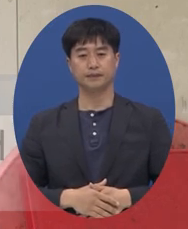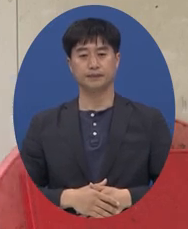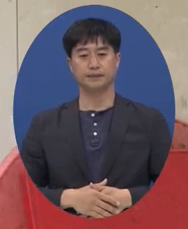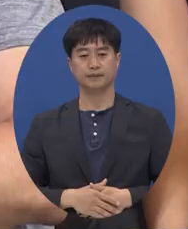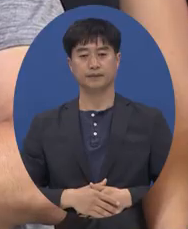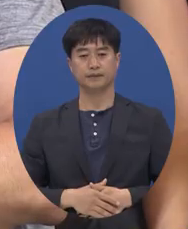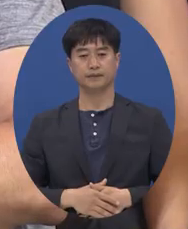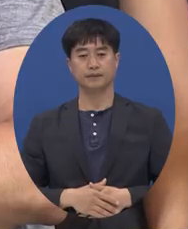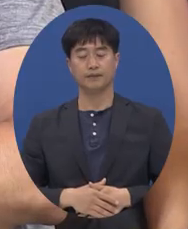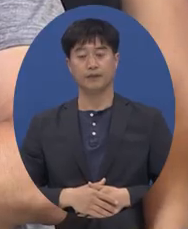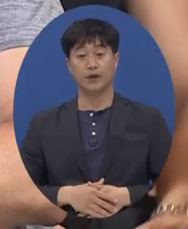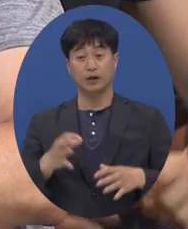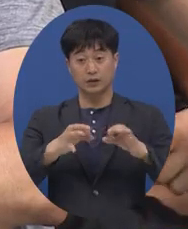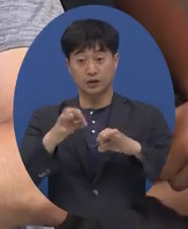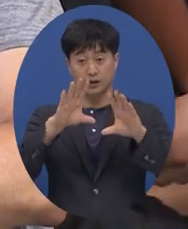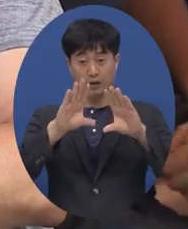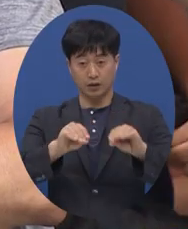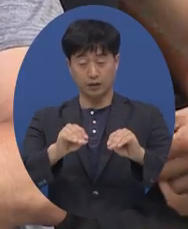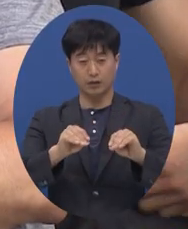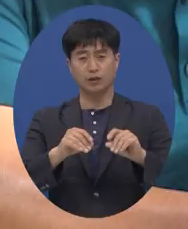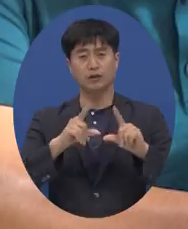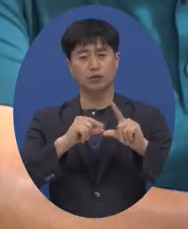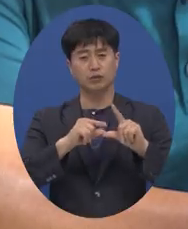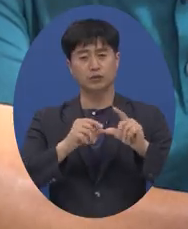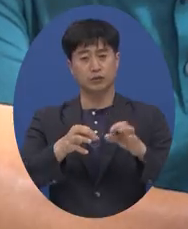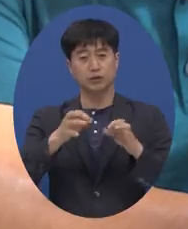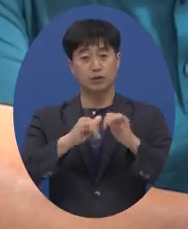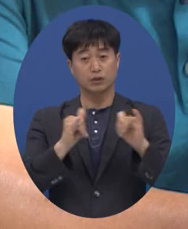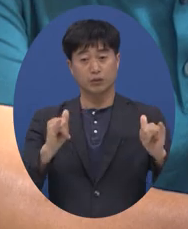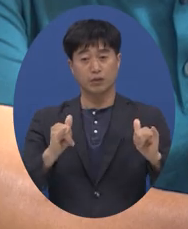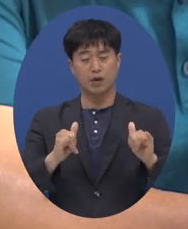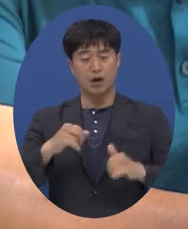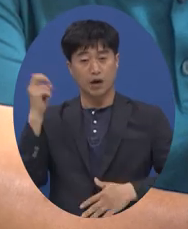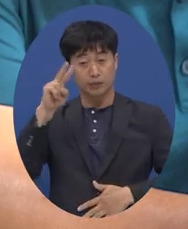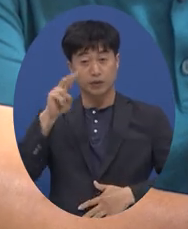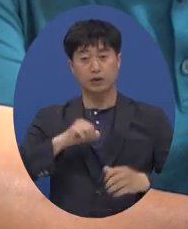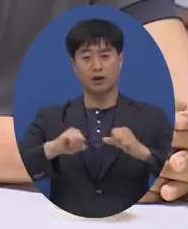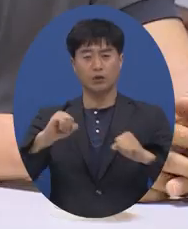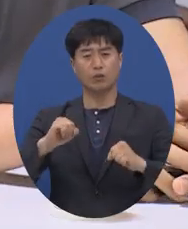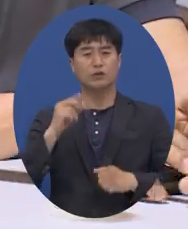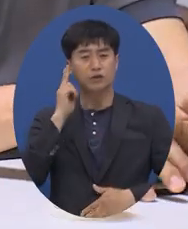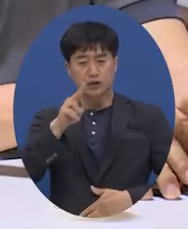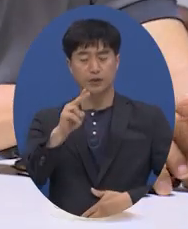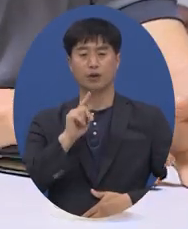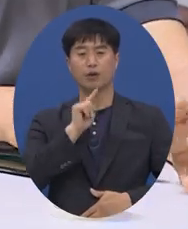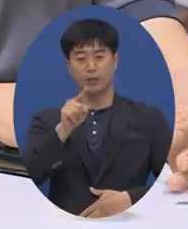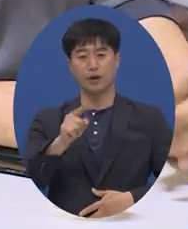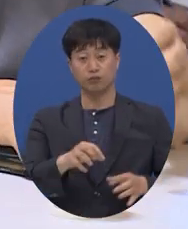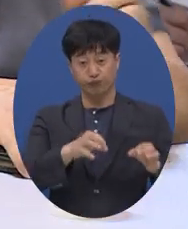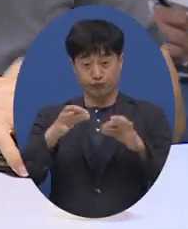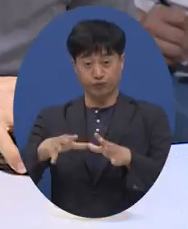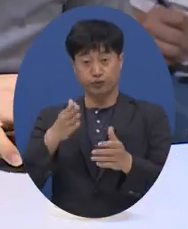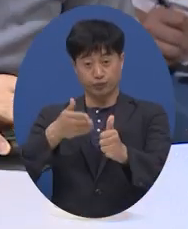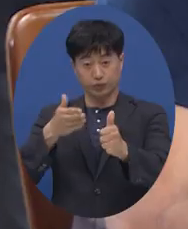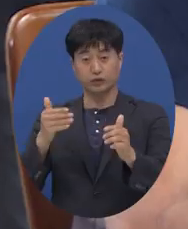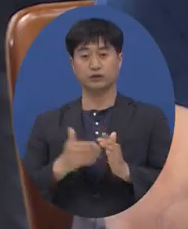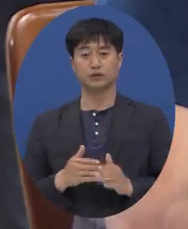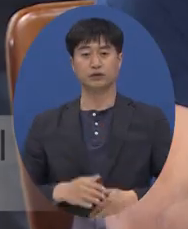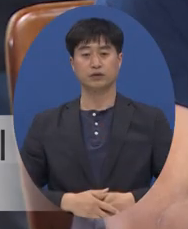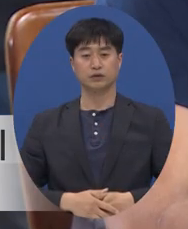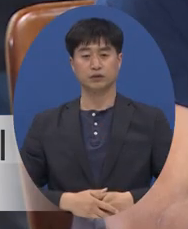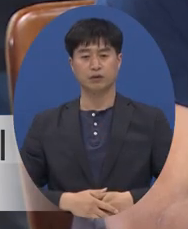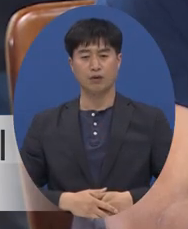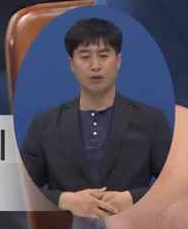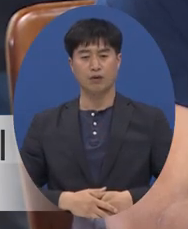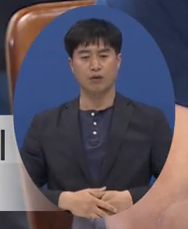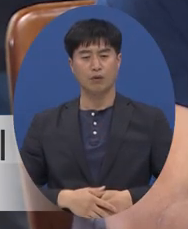있습니다. 영업을 중단하게 된 일부 업주들은 갑작스런 집행이 가혹하다며 유예 기간을 달라고 했습니다. 너무